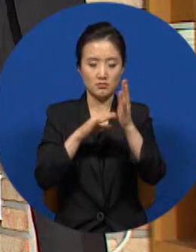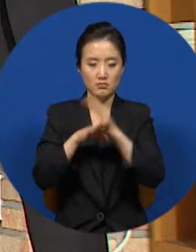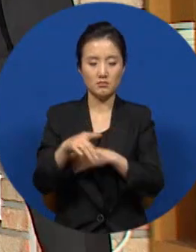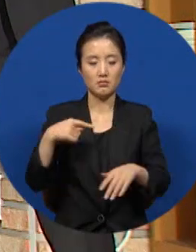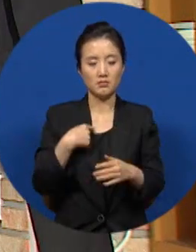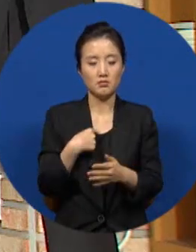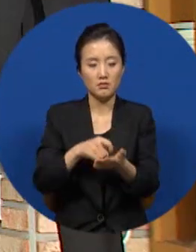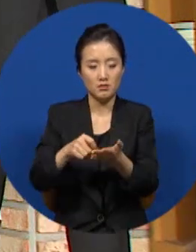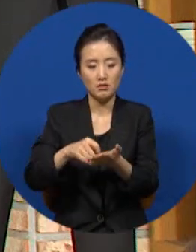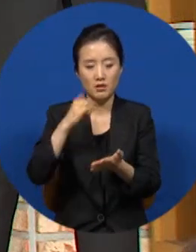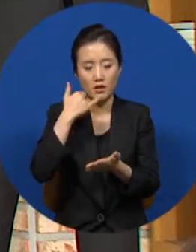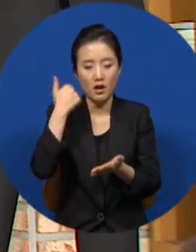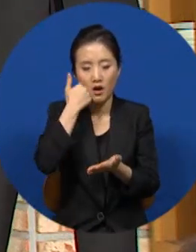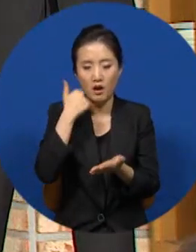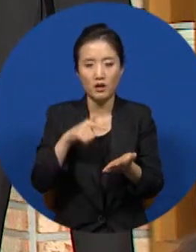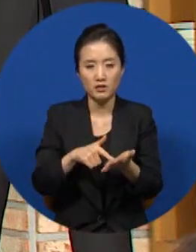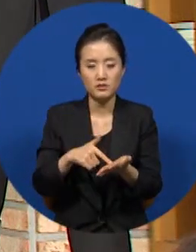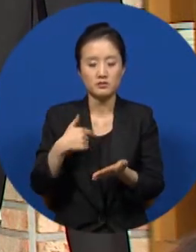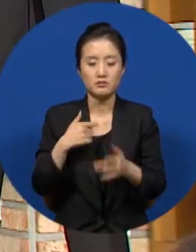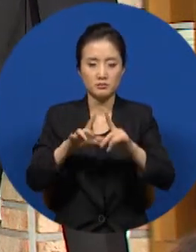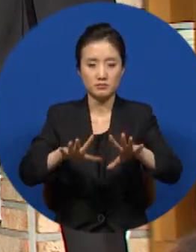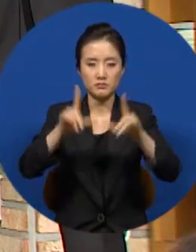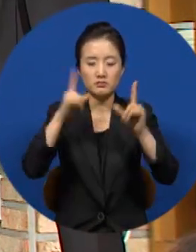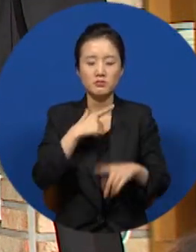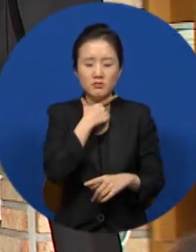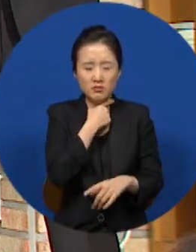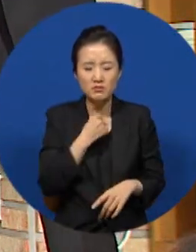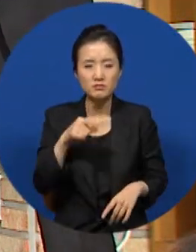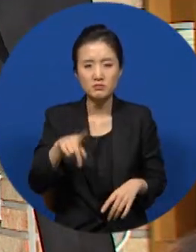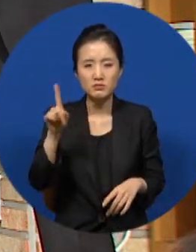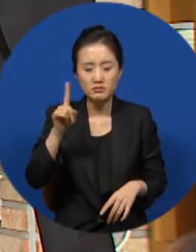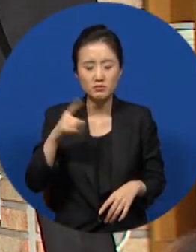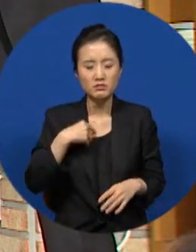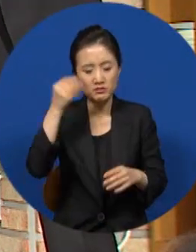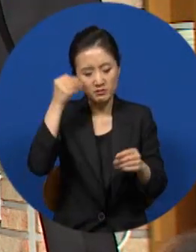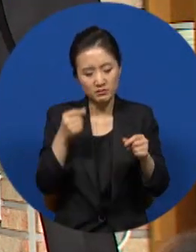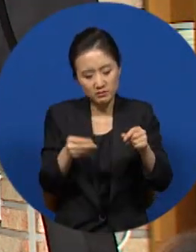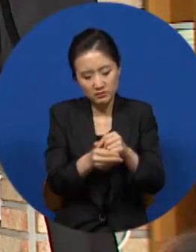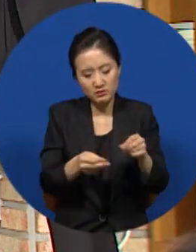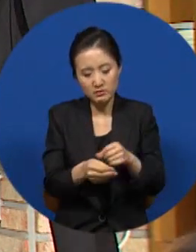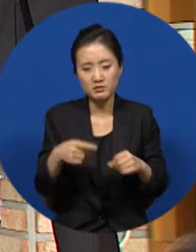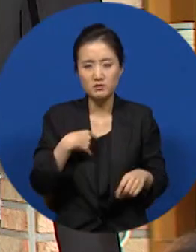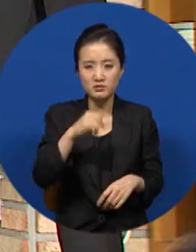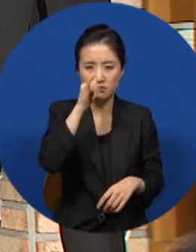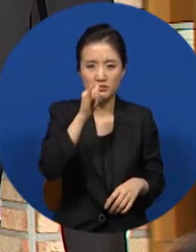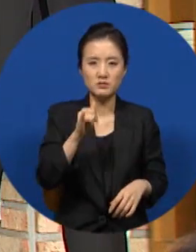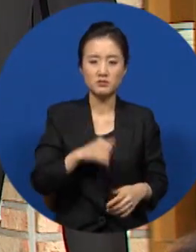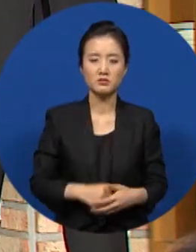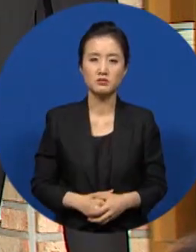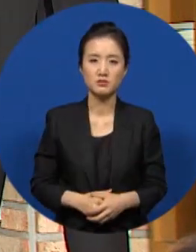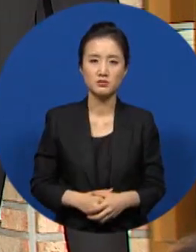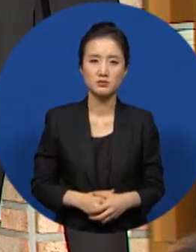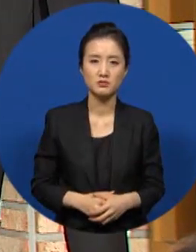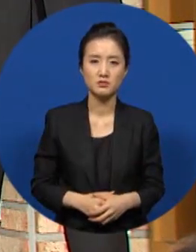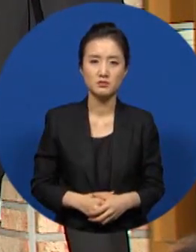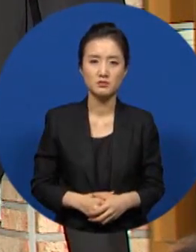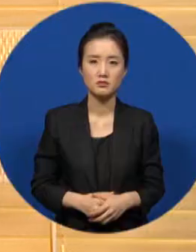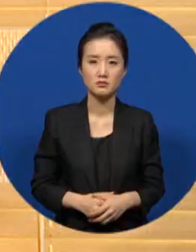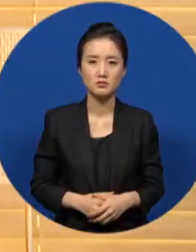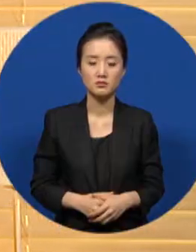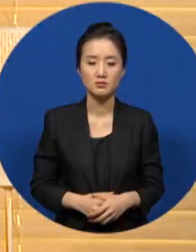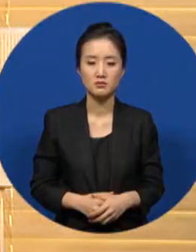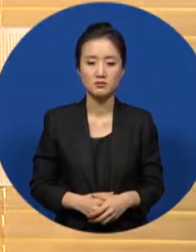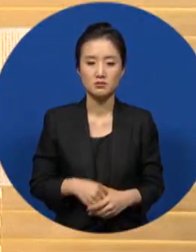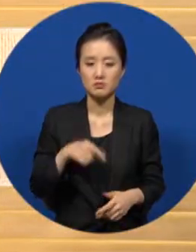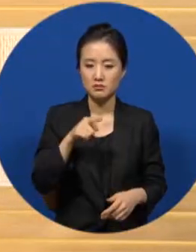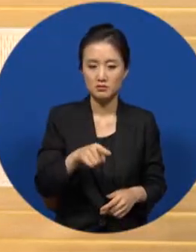올해는 꼭 이루어졌으면 하는 것들을. 나는 1900몇 년생 누구누구입니다. 뭐 기독교님의 하나님 해도 되고 부처님에도 되고